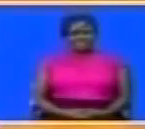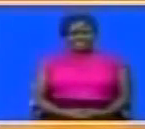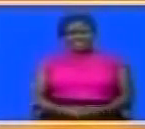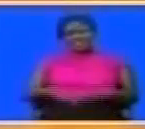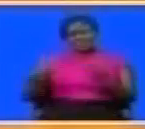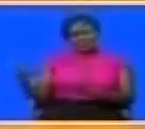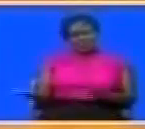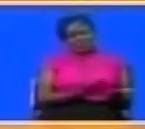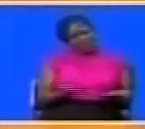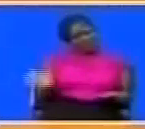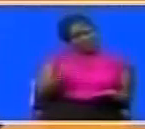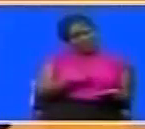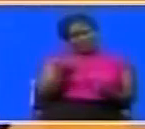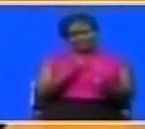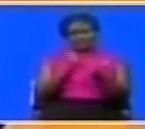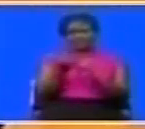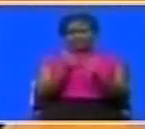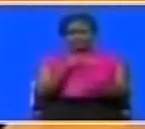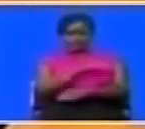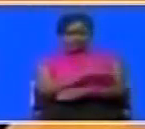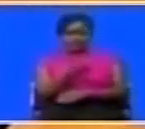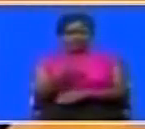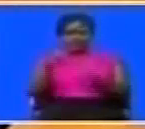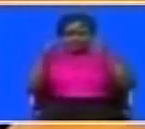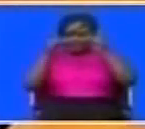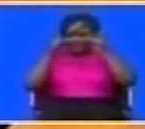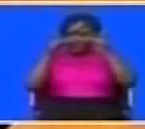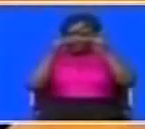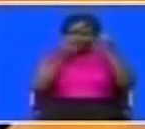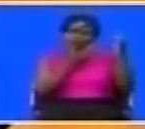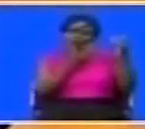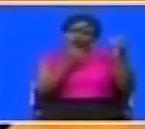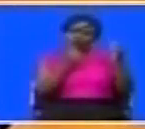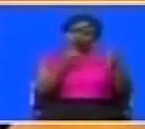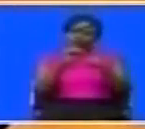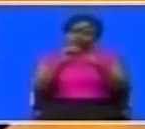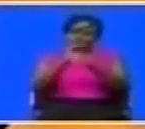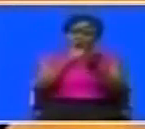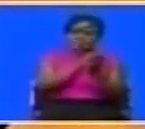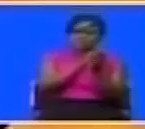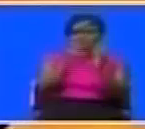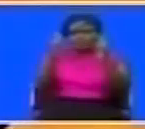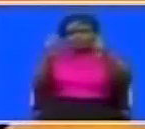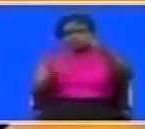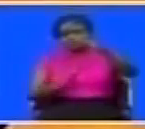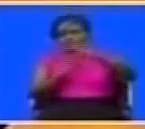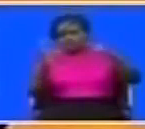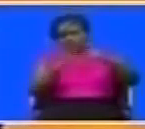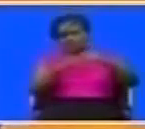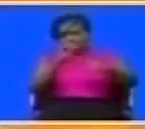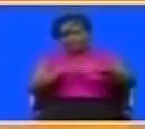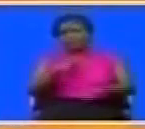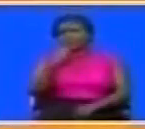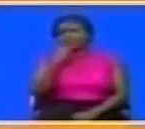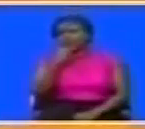Naam, karibu tena kwenye meza ya michezo mtazamaji. Jioni hii klabu ya Tusker inatarajia kuhifadhi taji la top 8 itakapochuana na klabu ya Gor